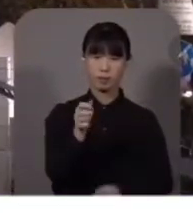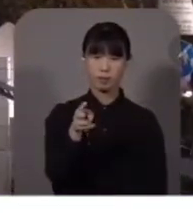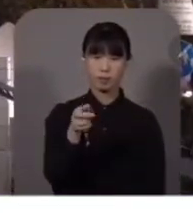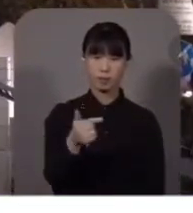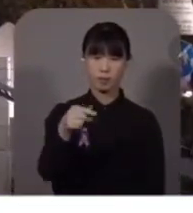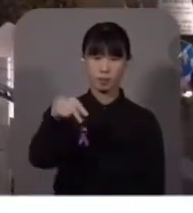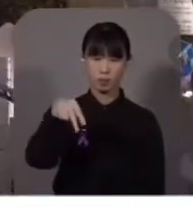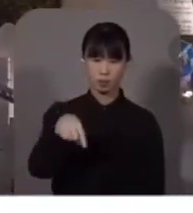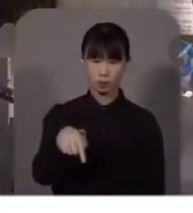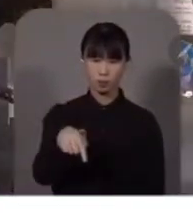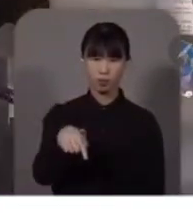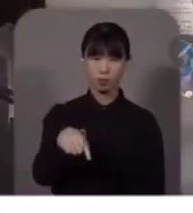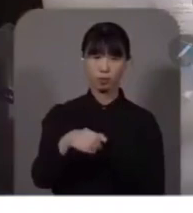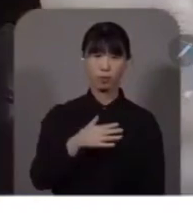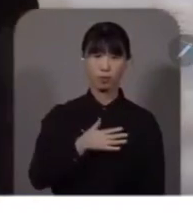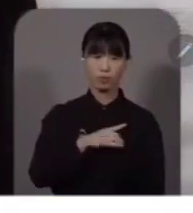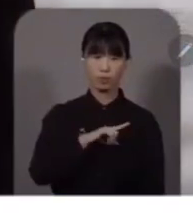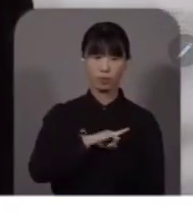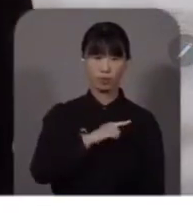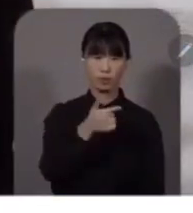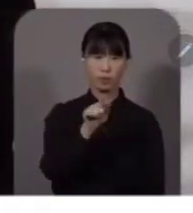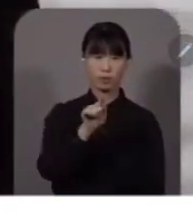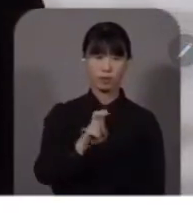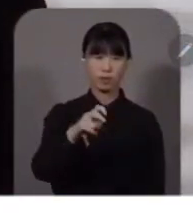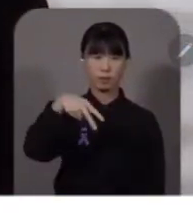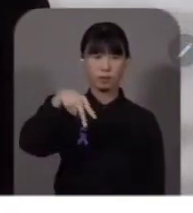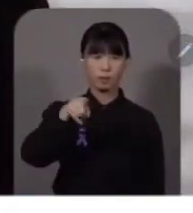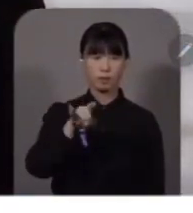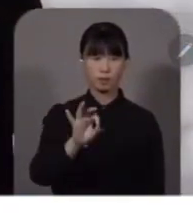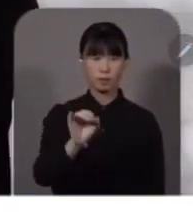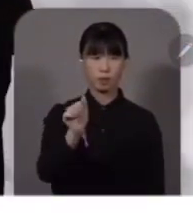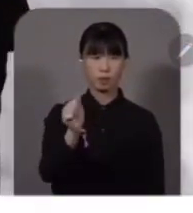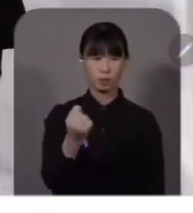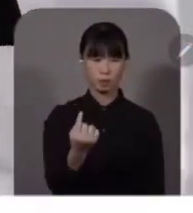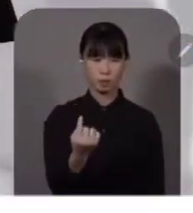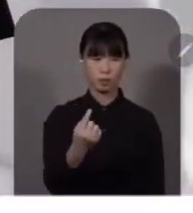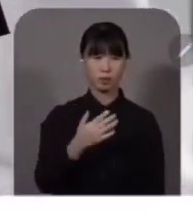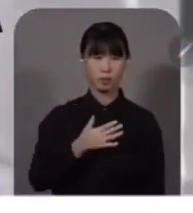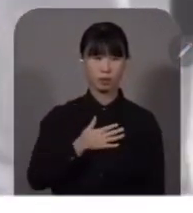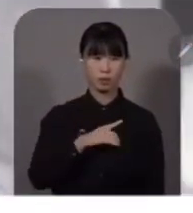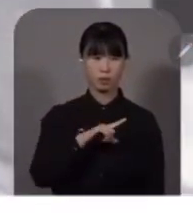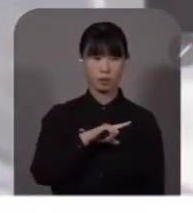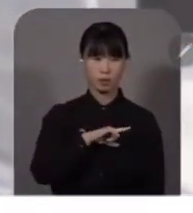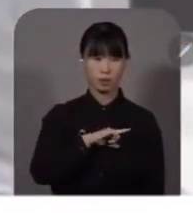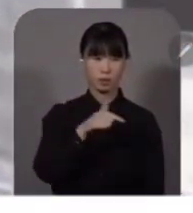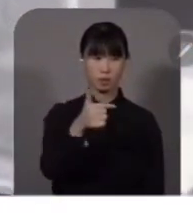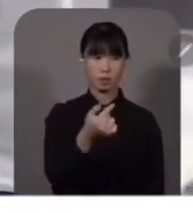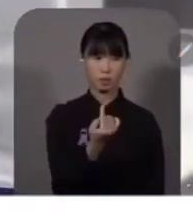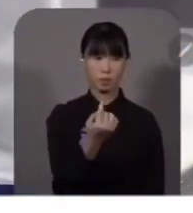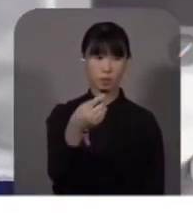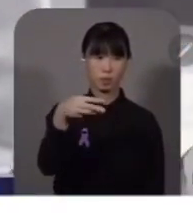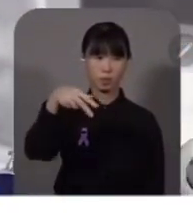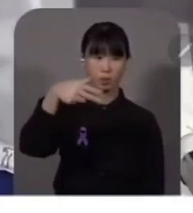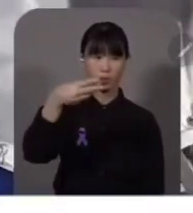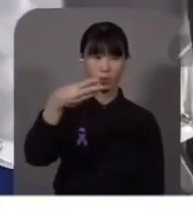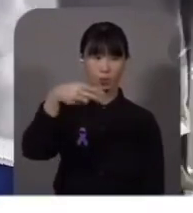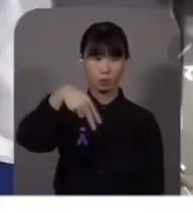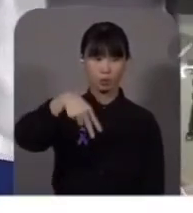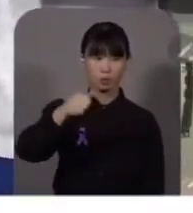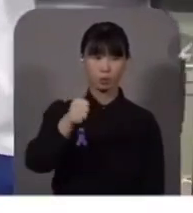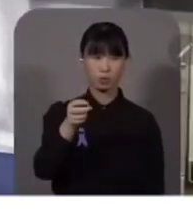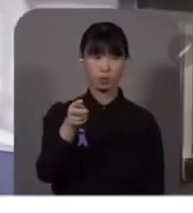김현수. 내 이름은 남상호. 내 이름은